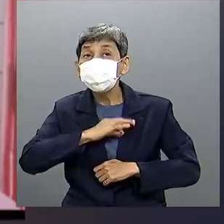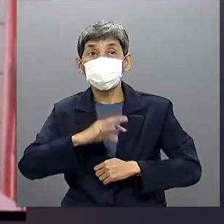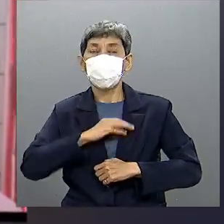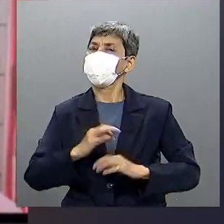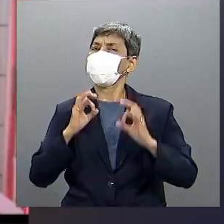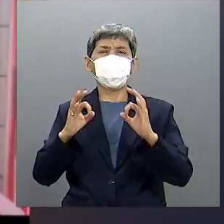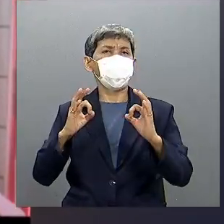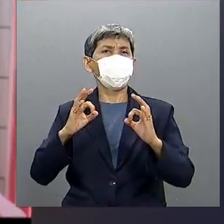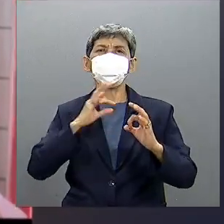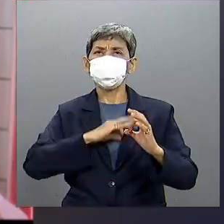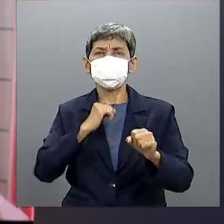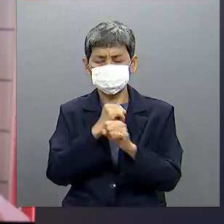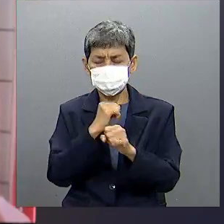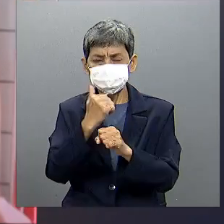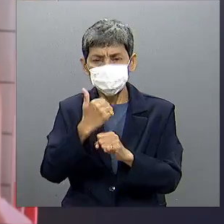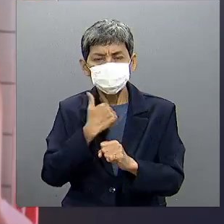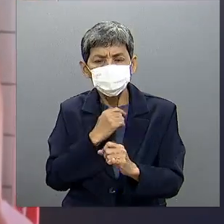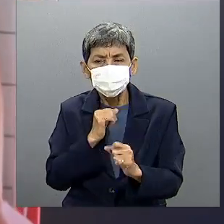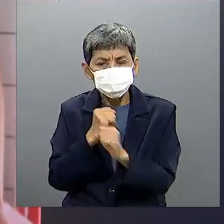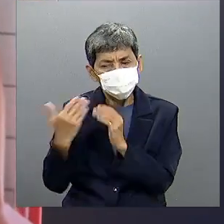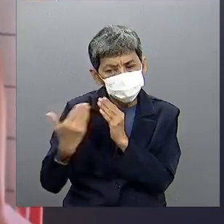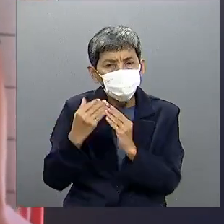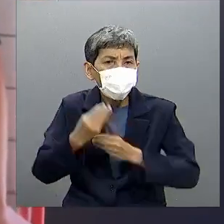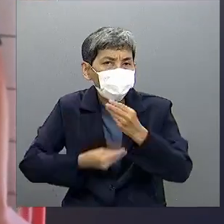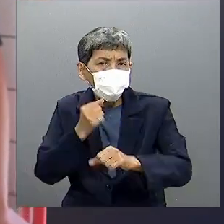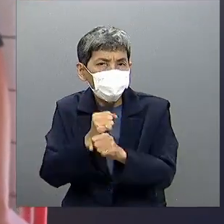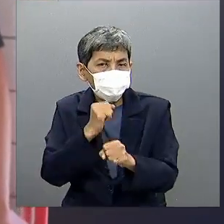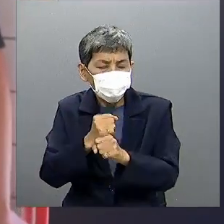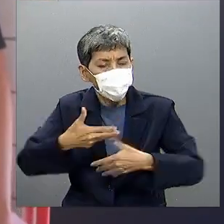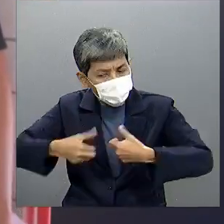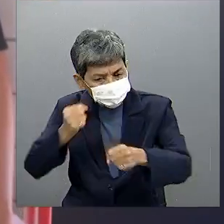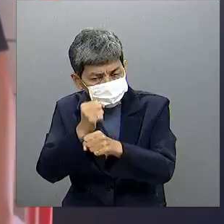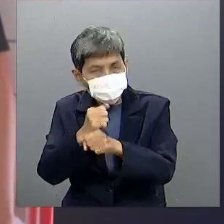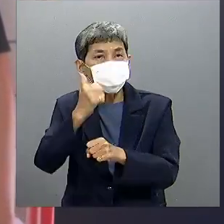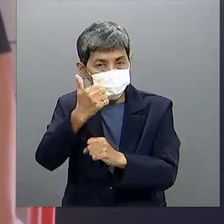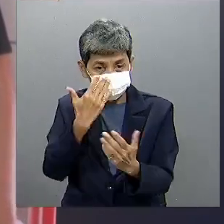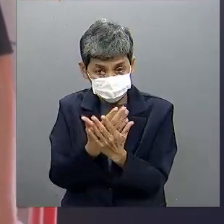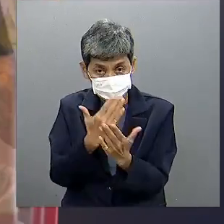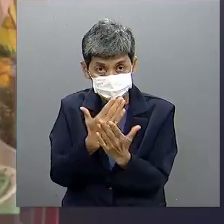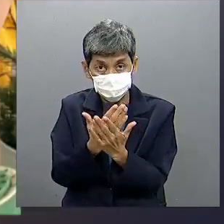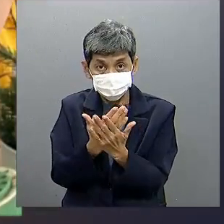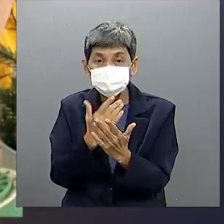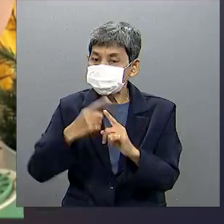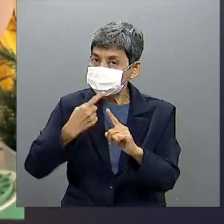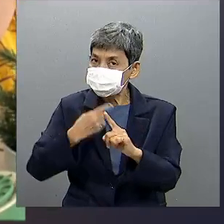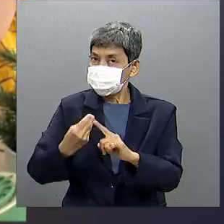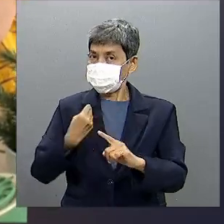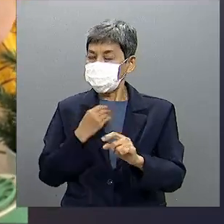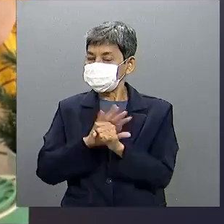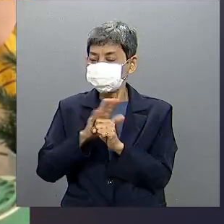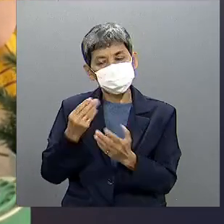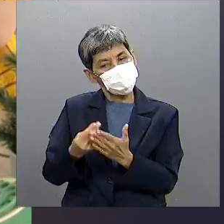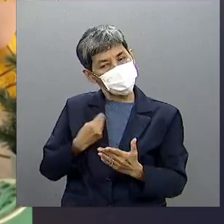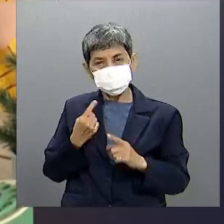เขาสามารถดีลงานกับเราได้รองรับเราได้เราสามารถมีเงินเบสเงินเดือนประมาณหนึ่งที่เขาสามารถให้เราได้แ